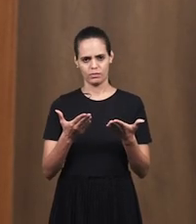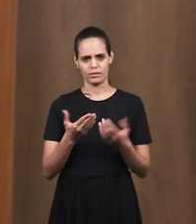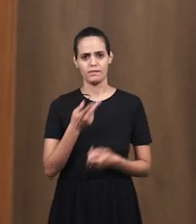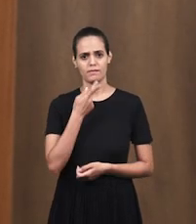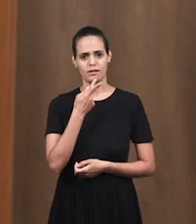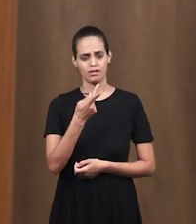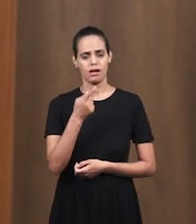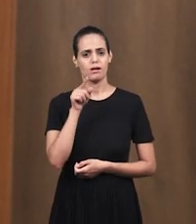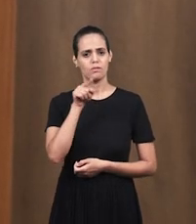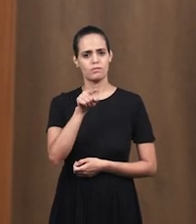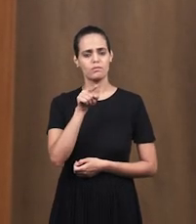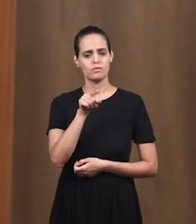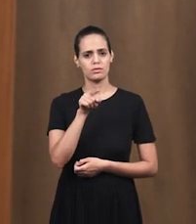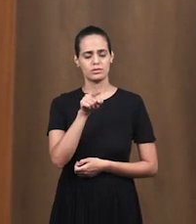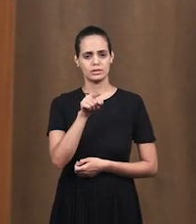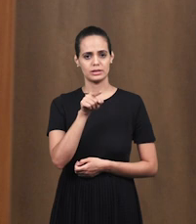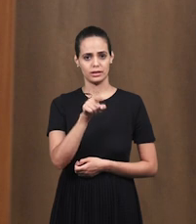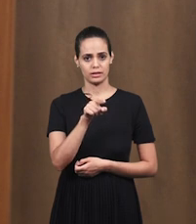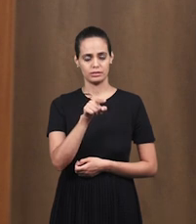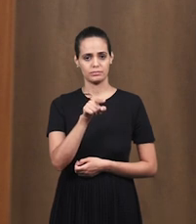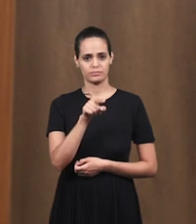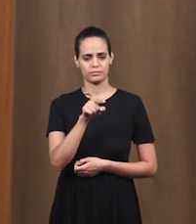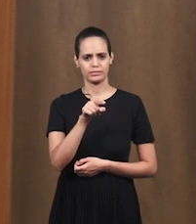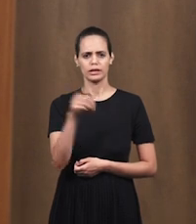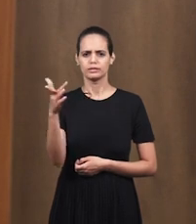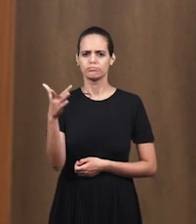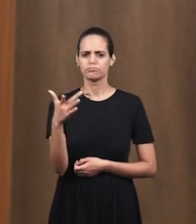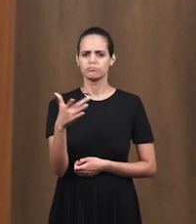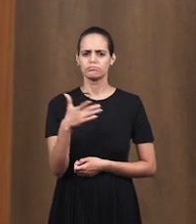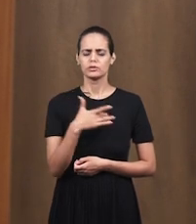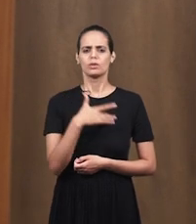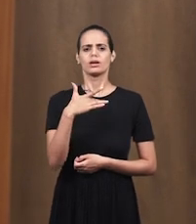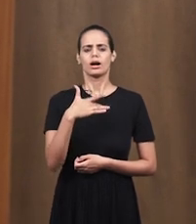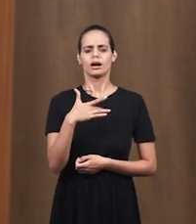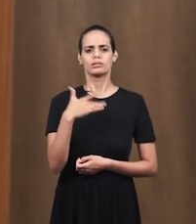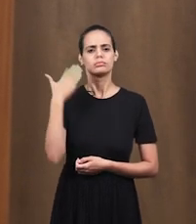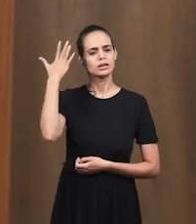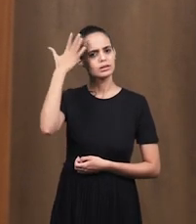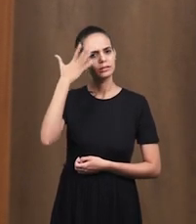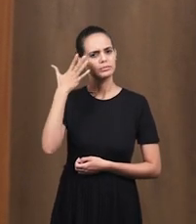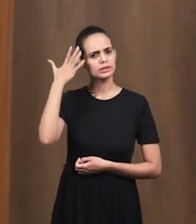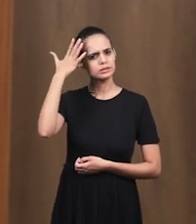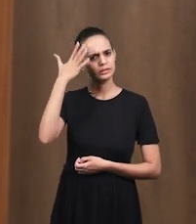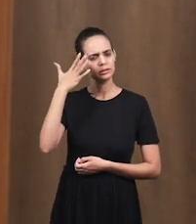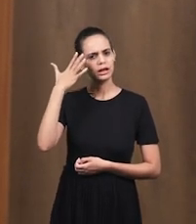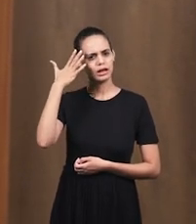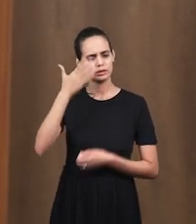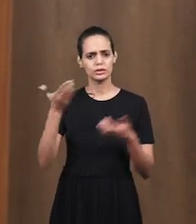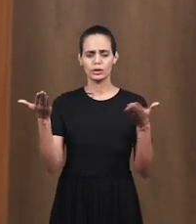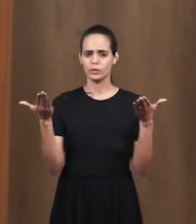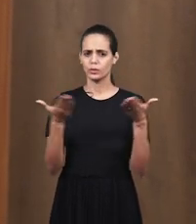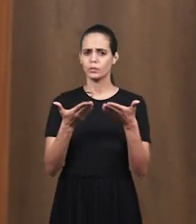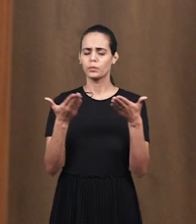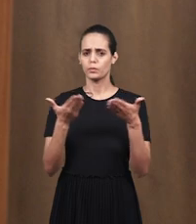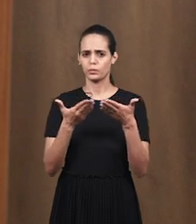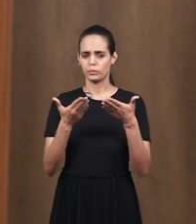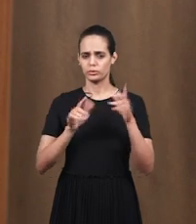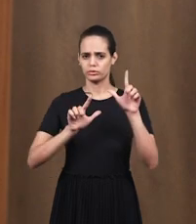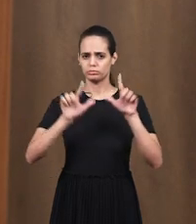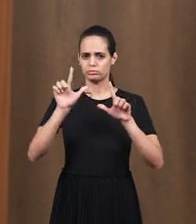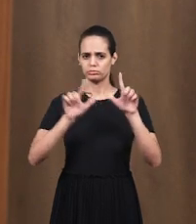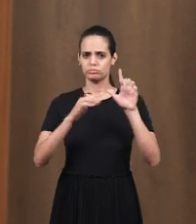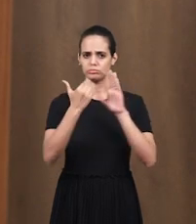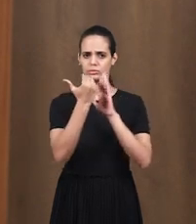Сейчас я хочу обратиться к вам, кого коснулась эта проповедь,